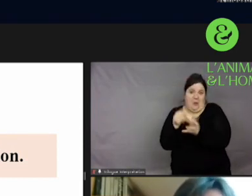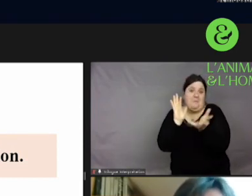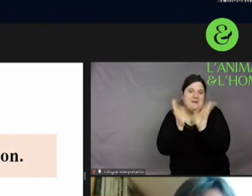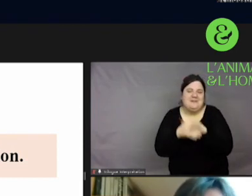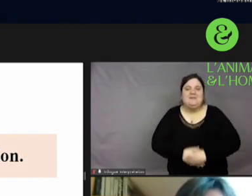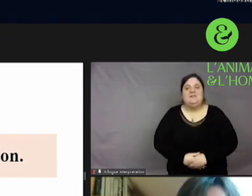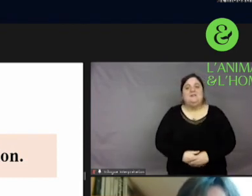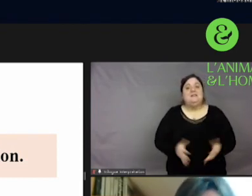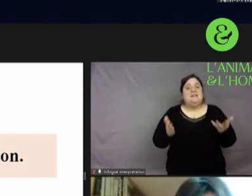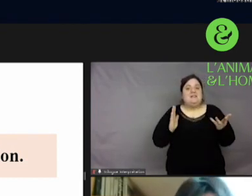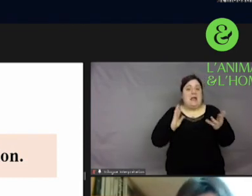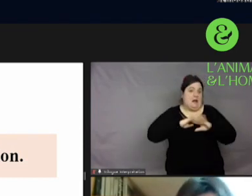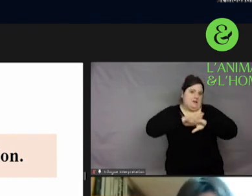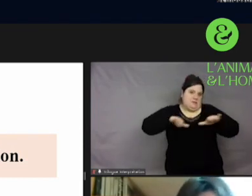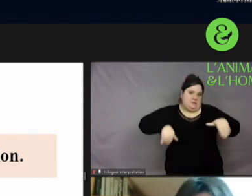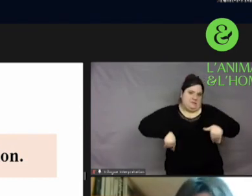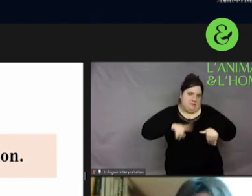quand même qu'on maintienne un petit peu le temps.